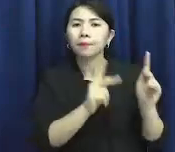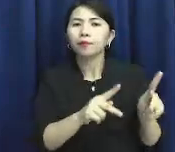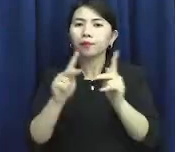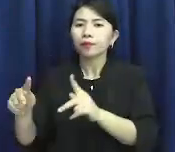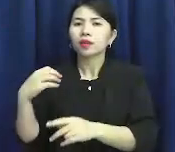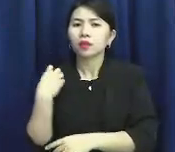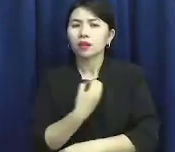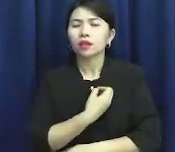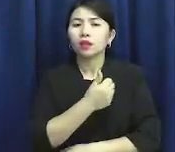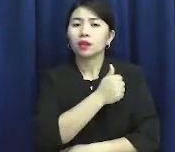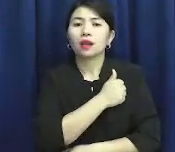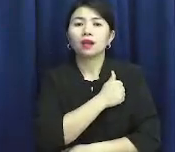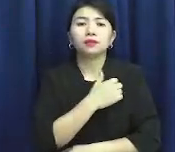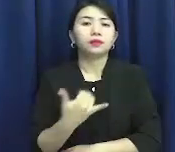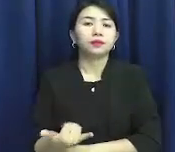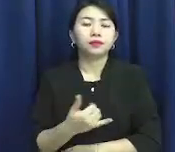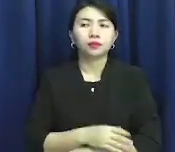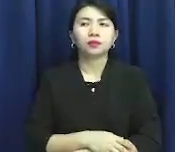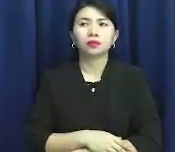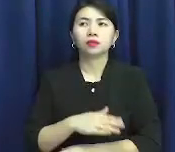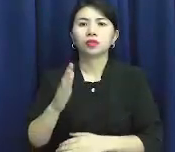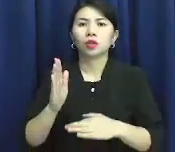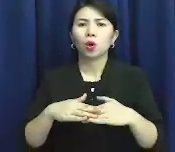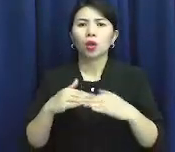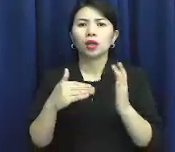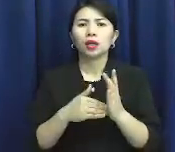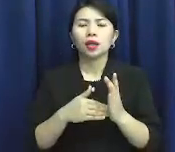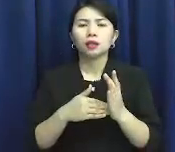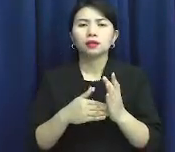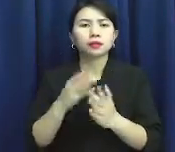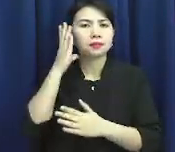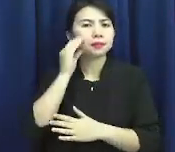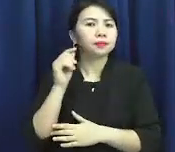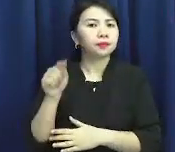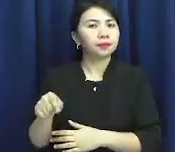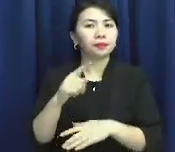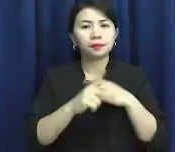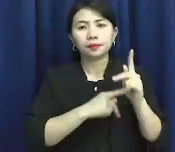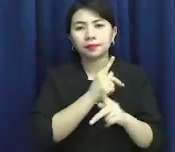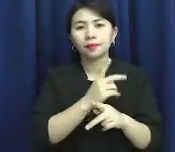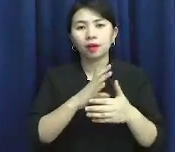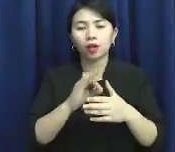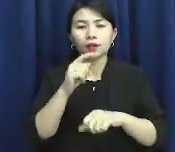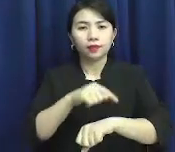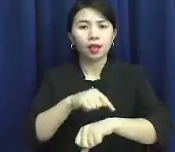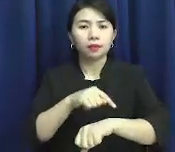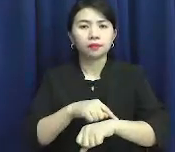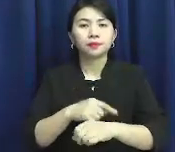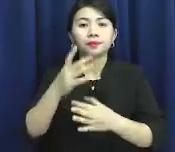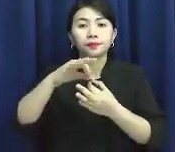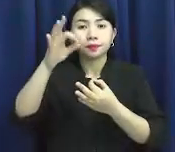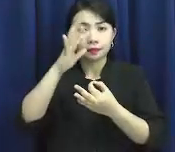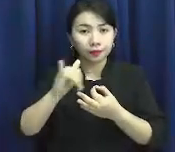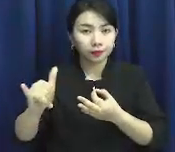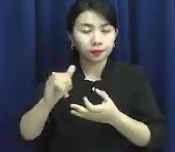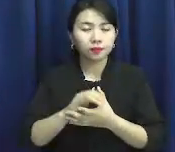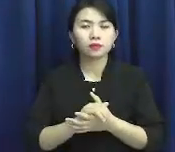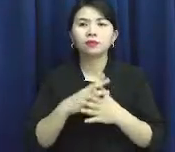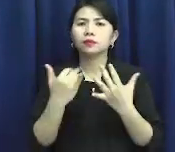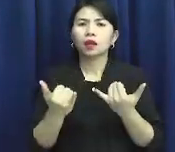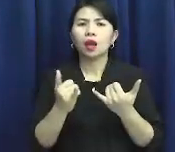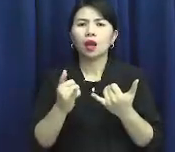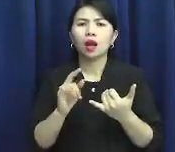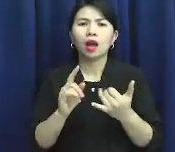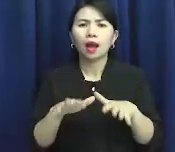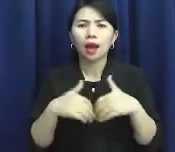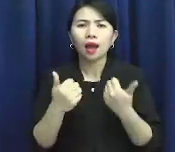inyong, sa pagharap nyo sa season na ito, spiritually. You see? Now, paano ninyo gagawin